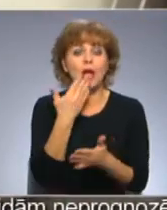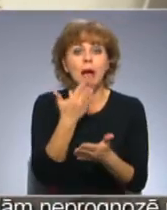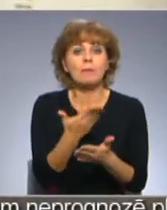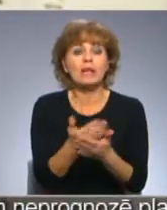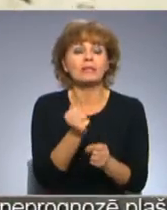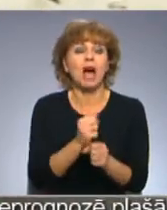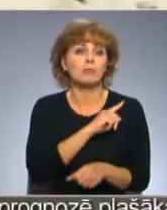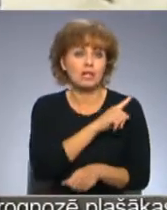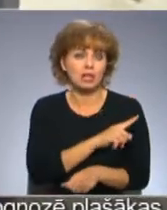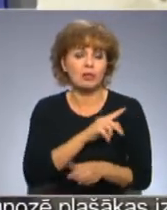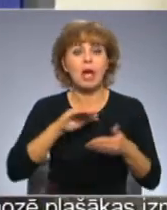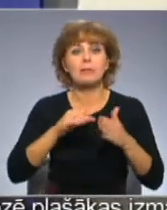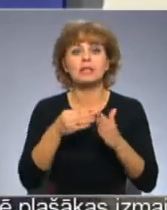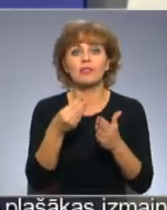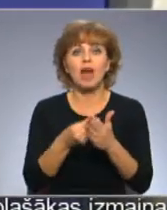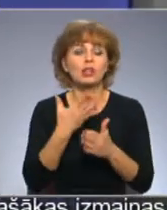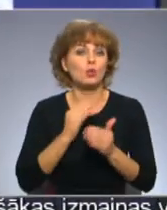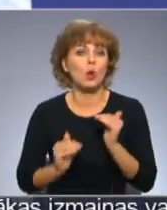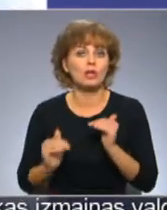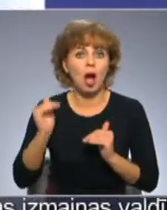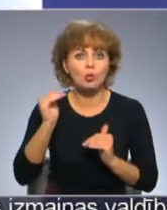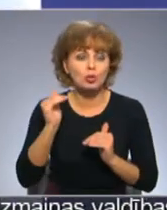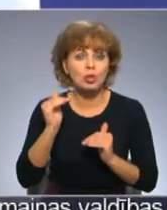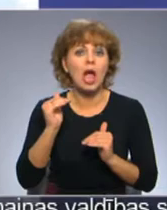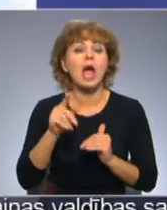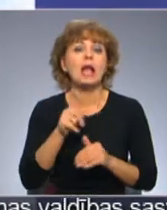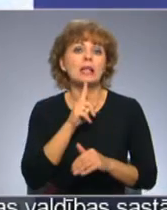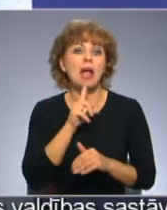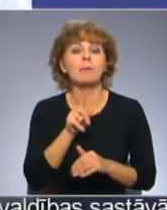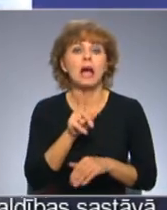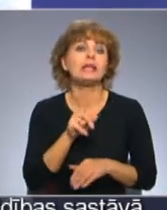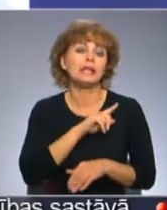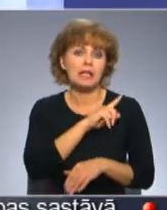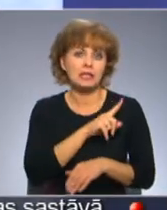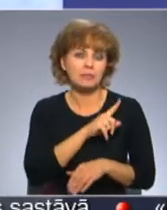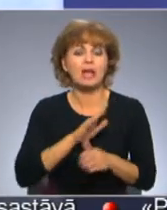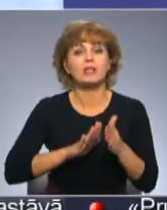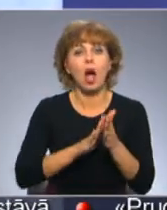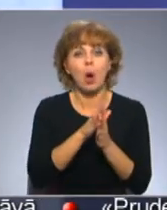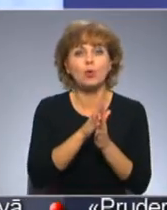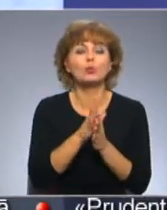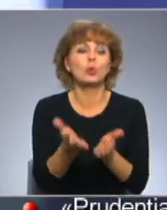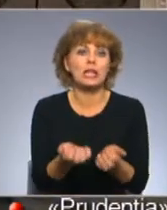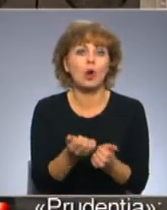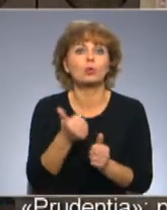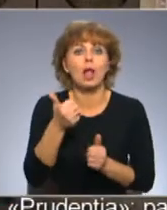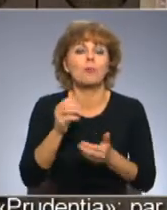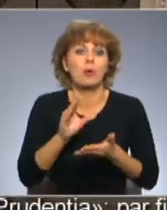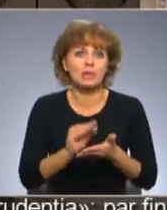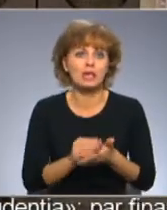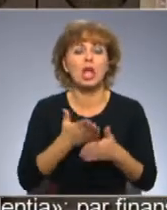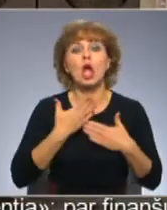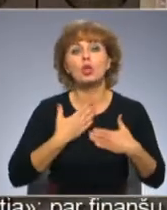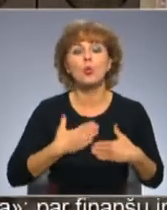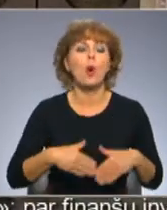darba iespējas pilsētā vērtē visnotaļ augsti, uzsverot, Liepājā ir iespējams augt un iegūt labu pieredzi. Es esmu